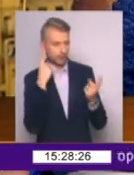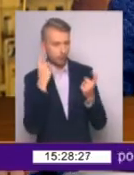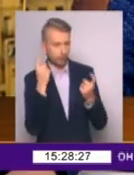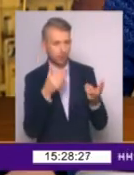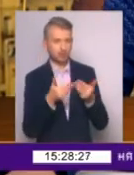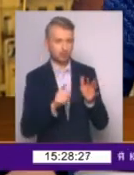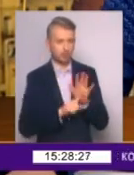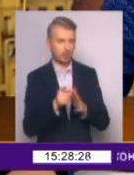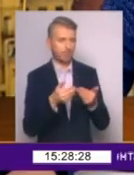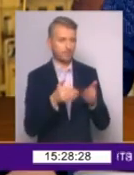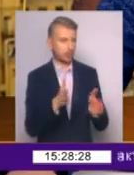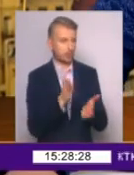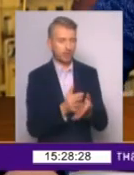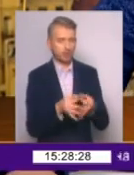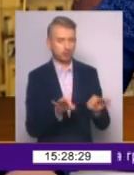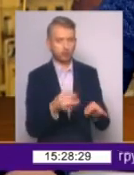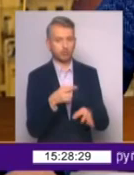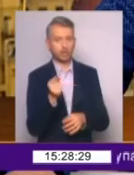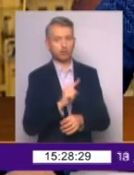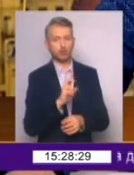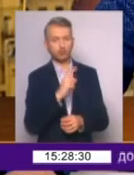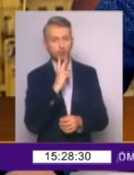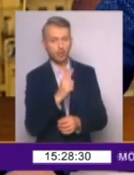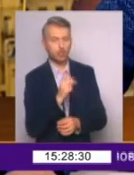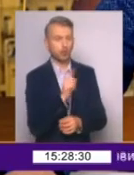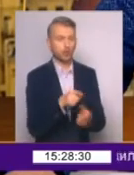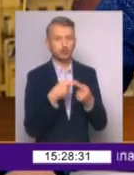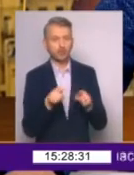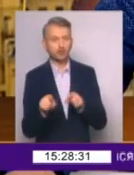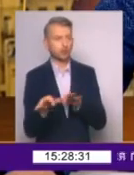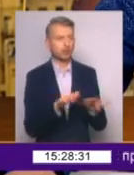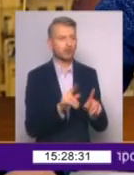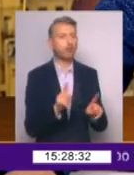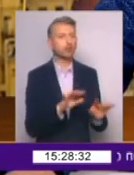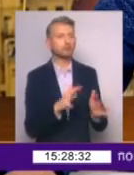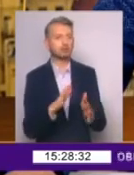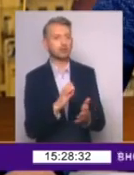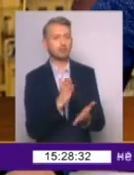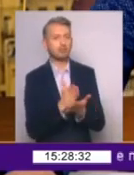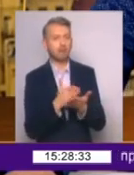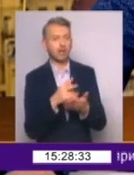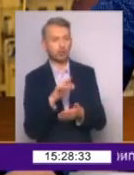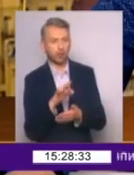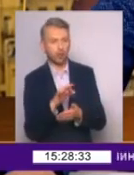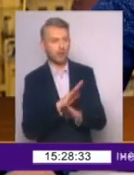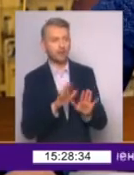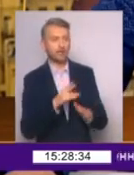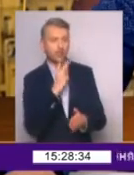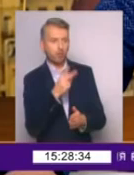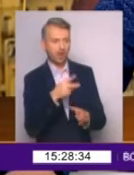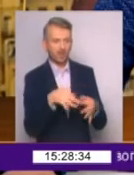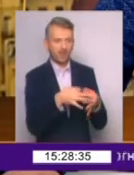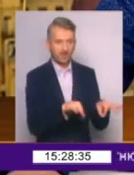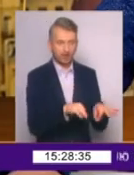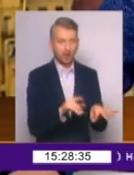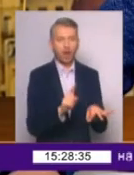відкрито мати доступ для того, щоб побачити ту чи іншу дію з майном. Не тільки побачити там вільне майно, а побачити любу дію з майном.